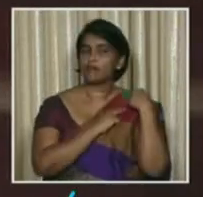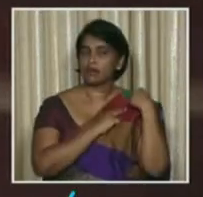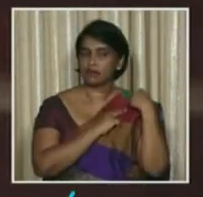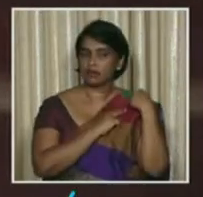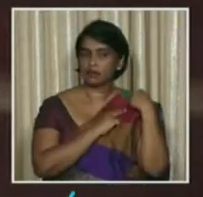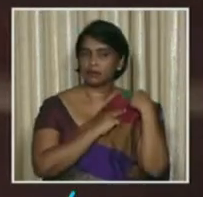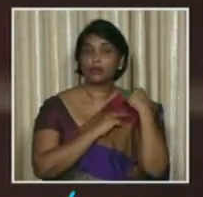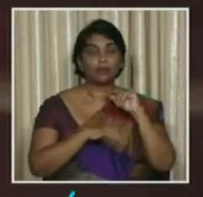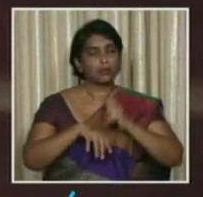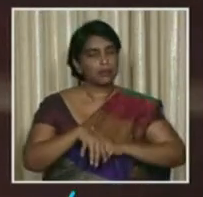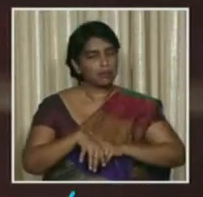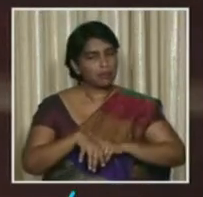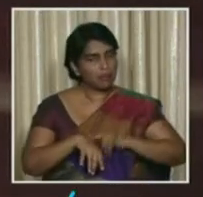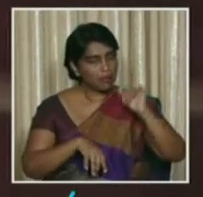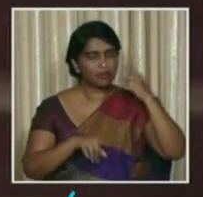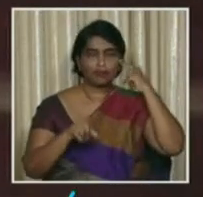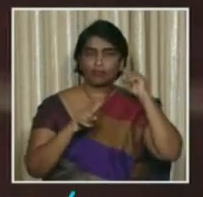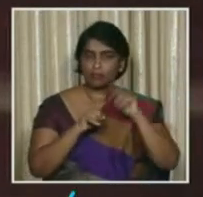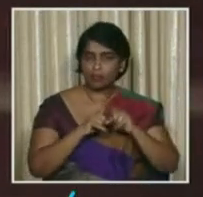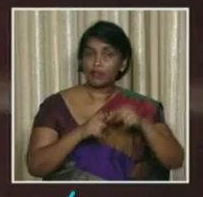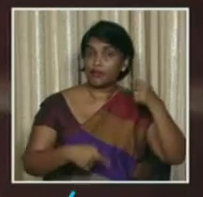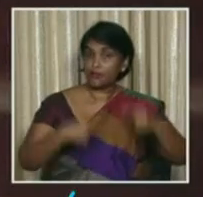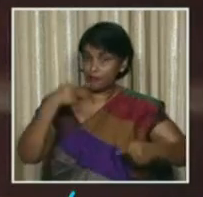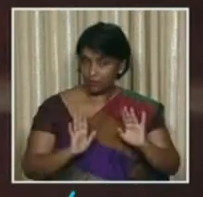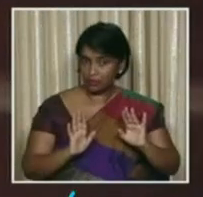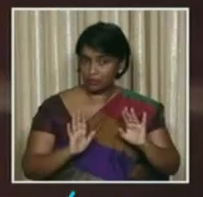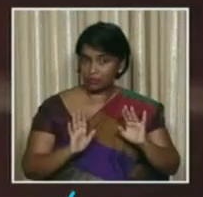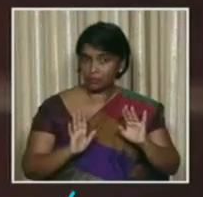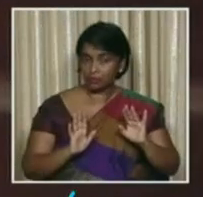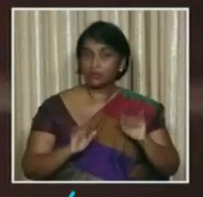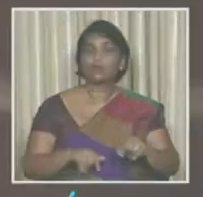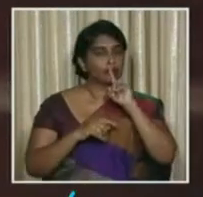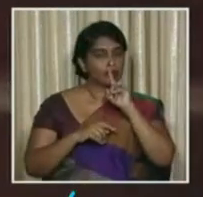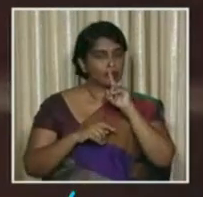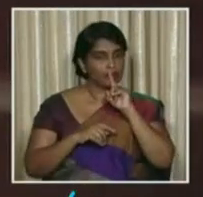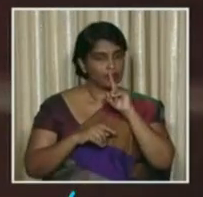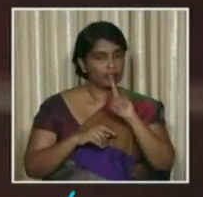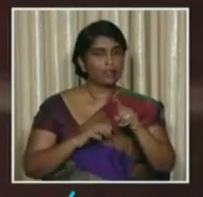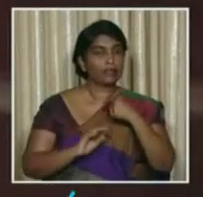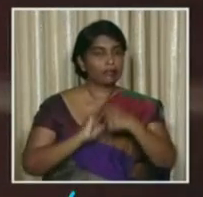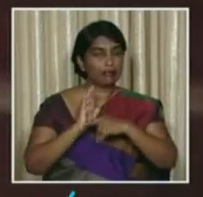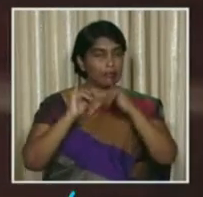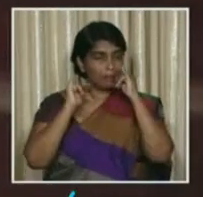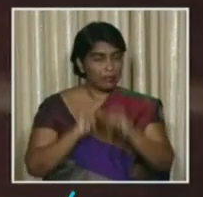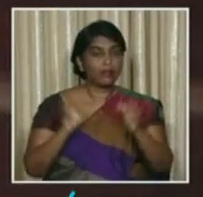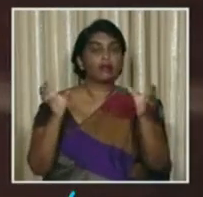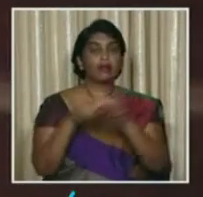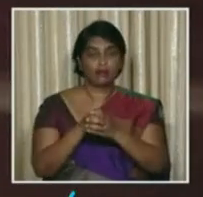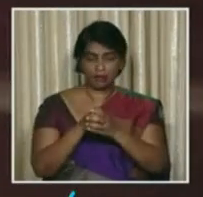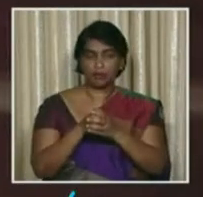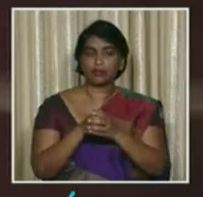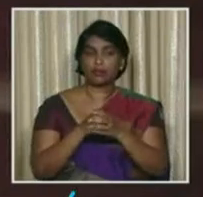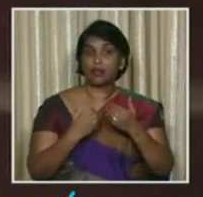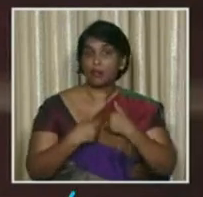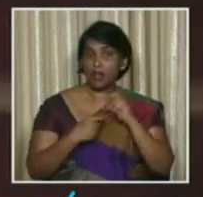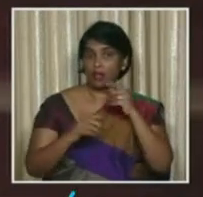කියන්න. යම් හේකින් මේ පිළිබඳව විවාදයක් තියෙනවා නම් මේ ඉල්ලීම කරන දේශද්‍රෝහී කණ්ඩායම ඇතුළත